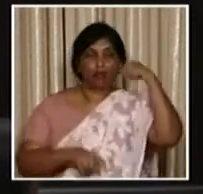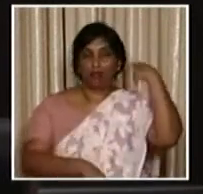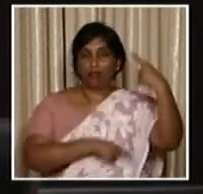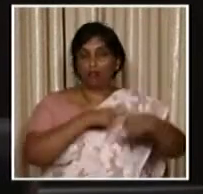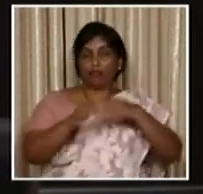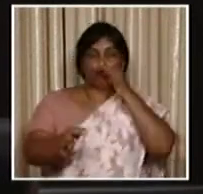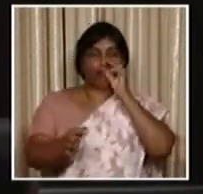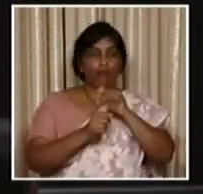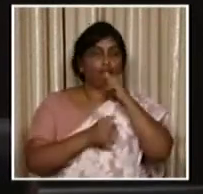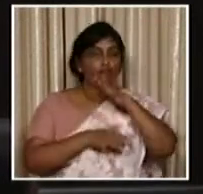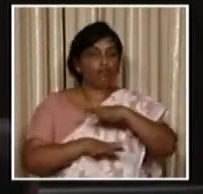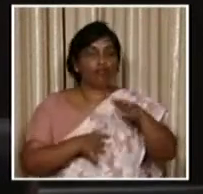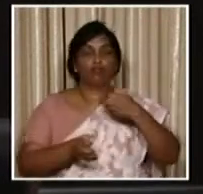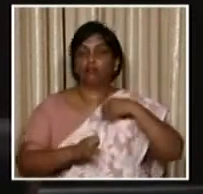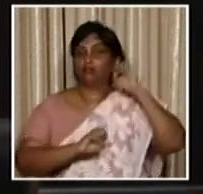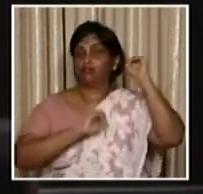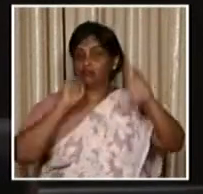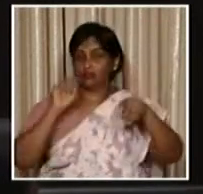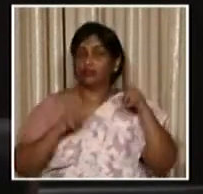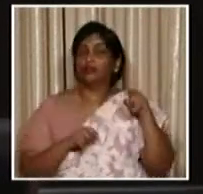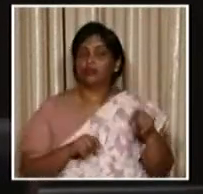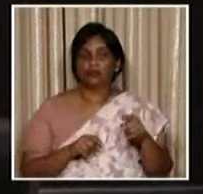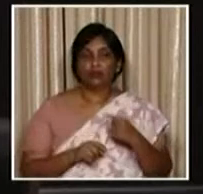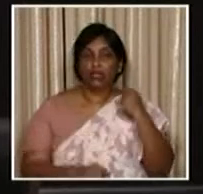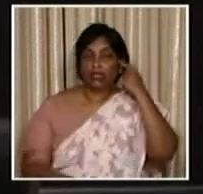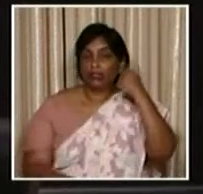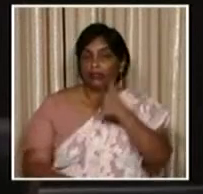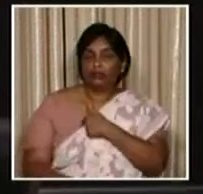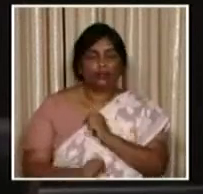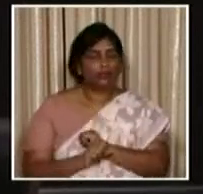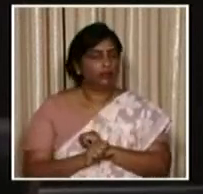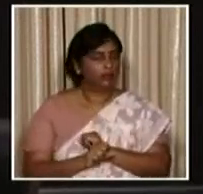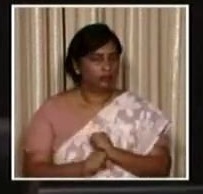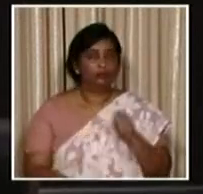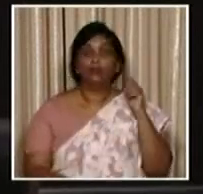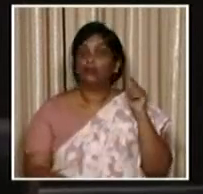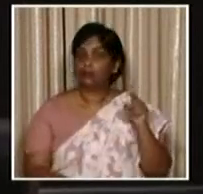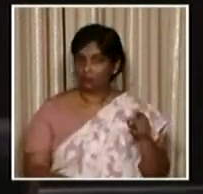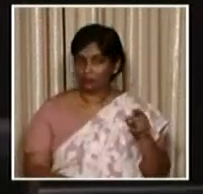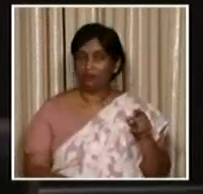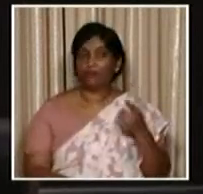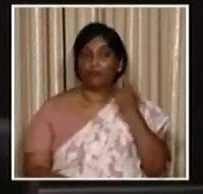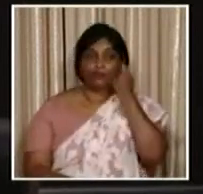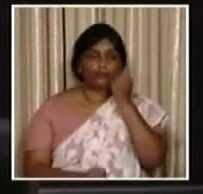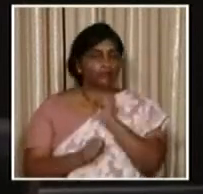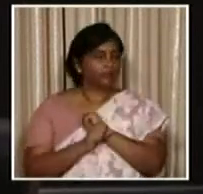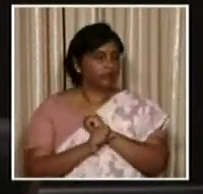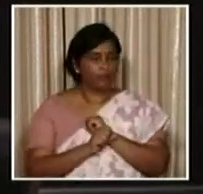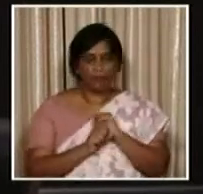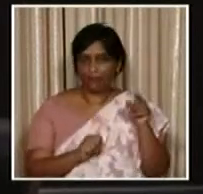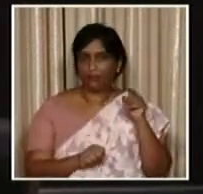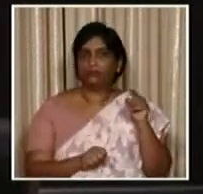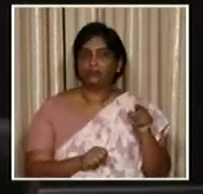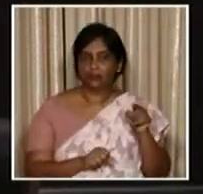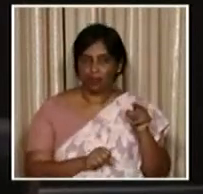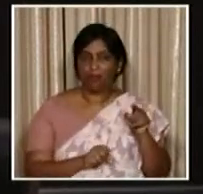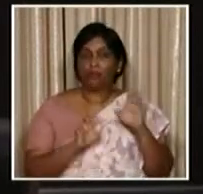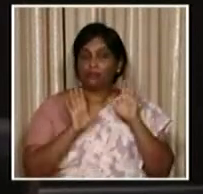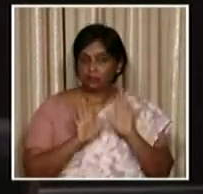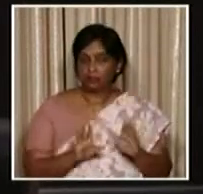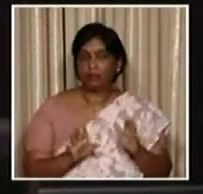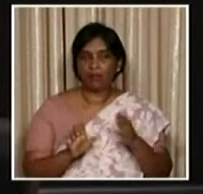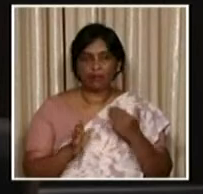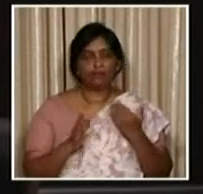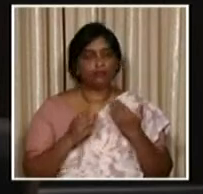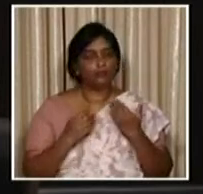සෑයවල් වල ගංගාවල පා කරලා යවුවා ඒගොල්ලන්ට හිතප්පපුවක් තිබුණේ නැහැ ඒගොල්ලන්ට අදහසක් අරමුණක් තිබුණේ නැහැ හැබැයි මම